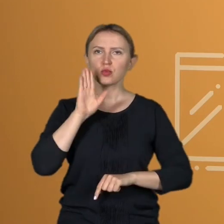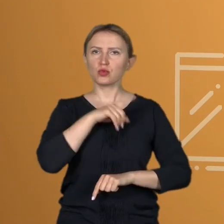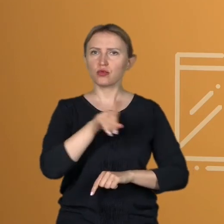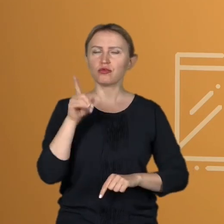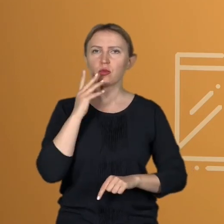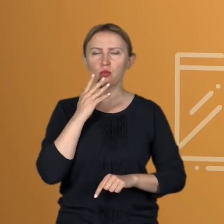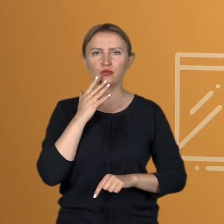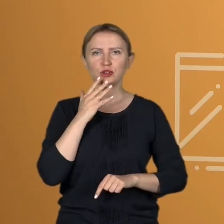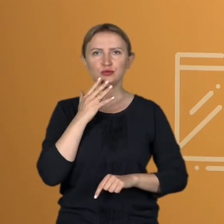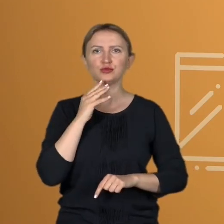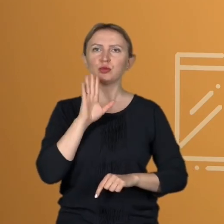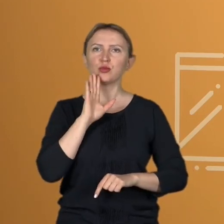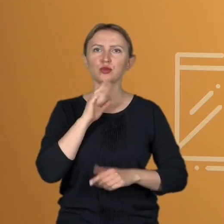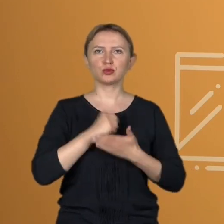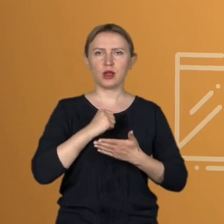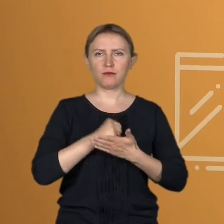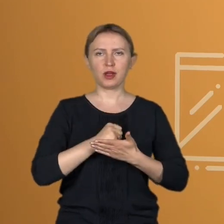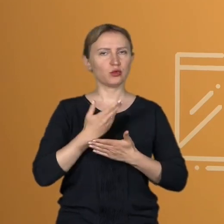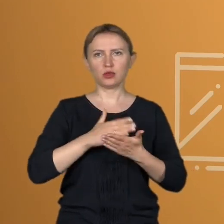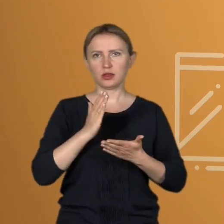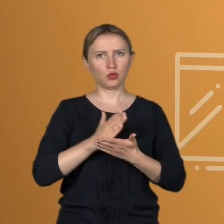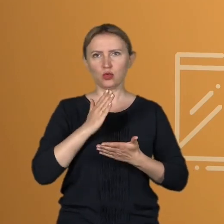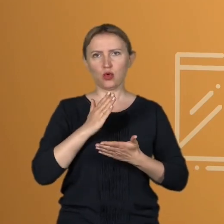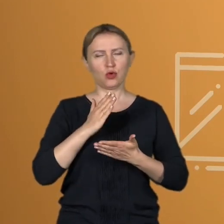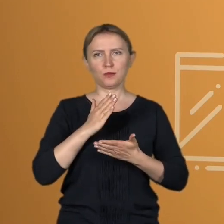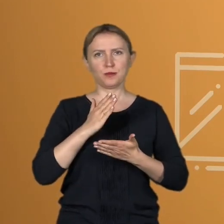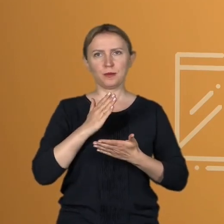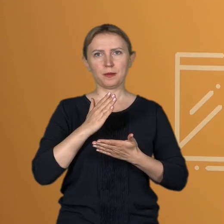panowie mówiliście, to jest kwestia nie tylko